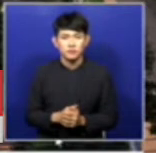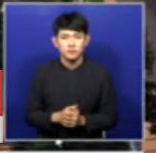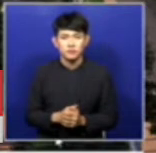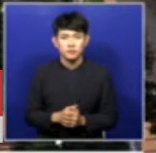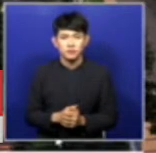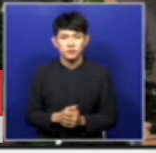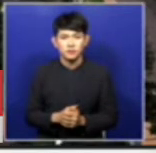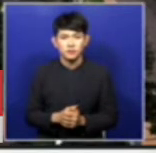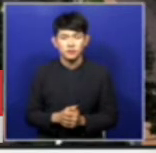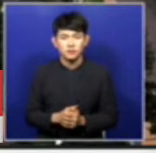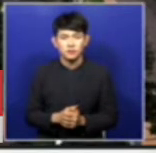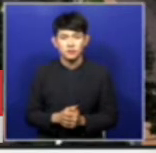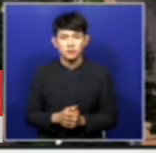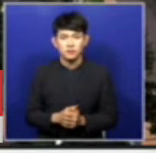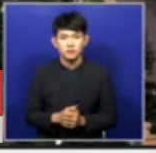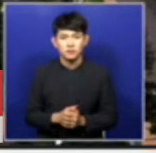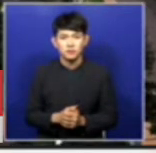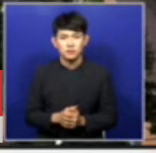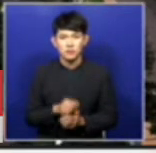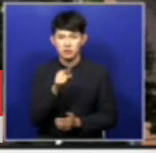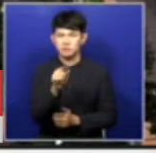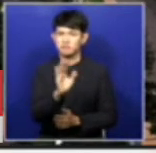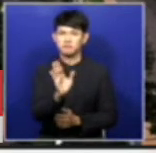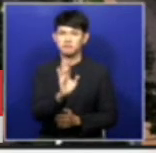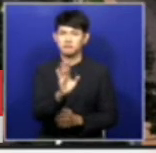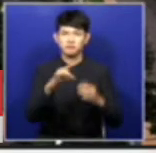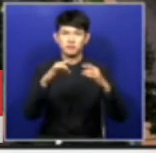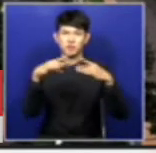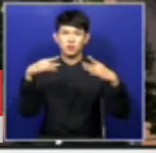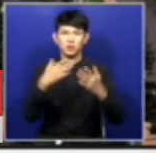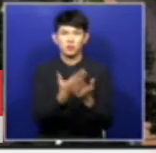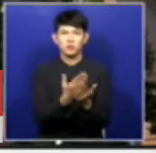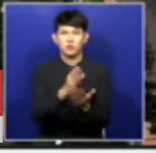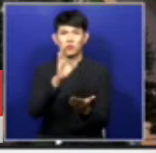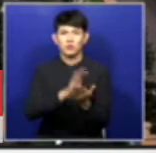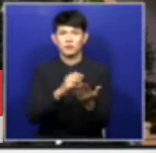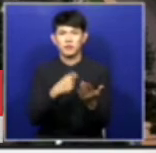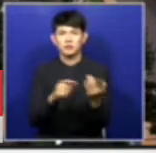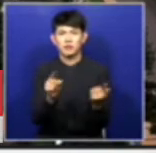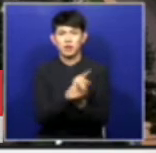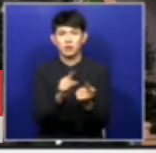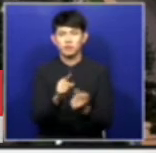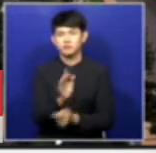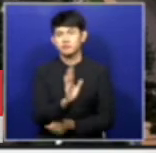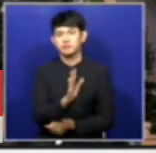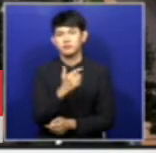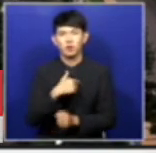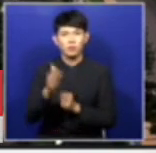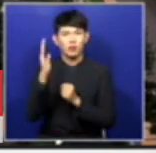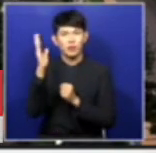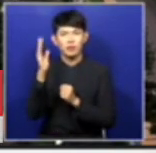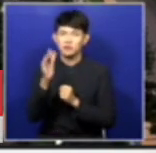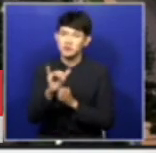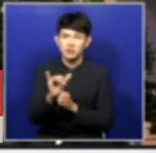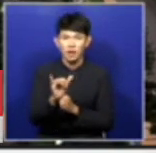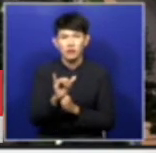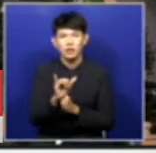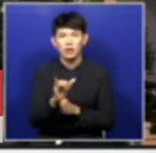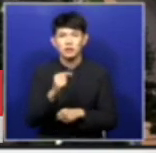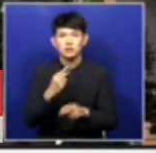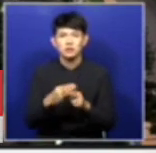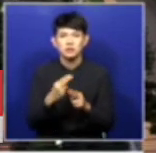ส่วนกลางนะครับอันนี้ไม่ใช่นะครับอันนี้เป็นกองทุนประกันสังคมซึ่งเมื่อกี้ผมว่าจะอภิปรายก็ไม่ได้อภิปรายนะครับไม่มี